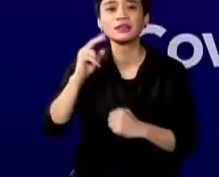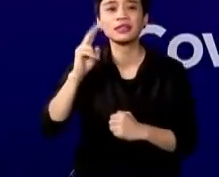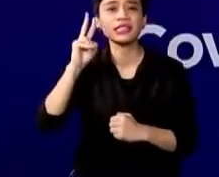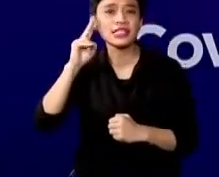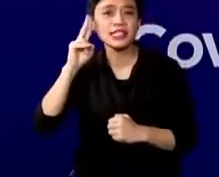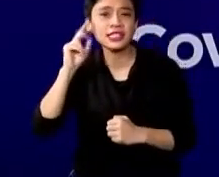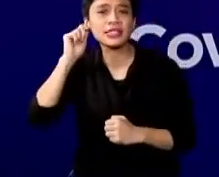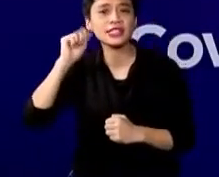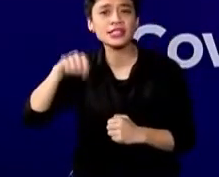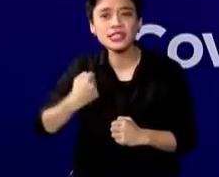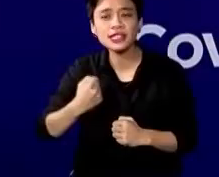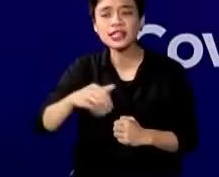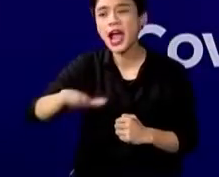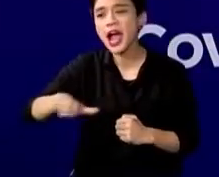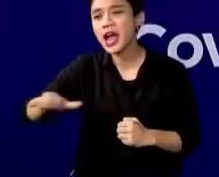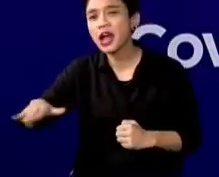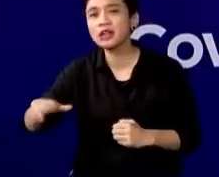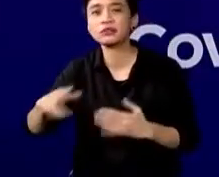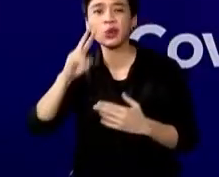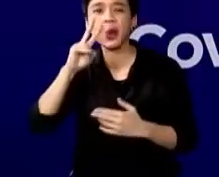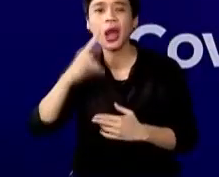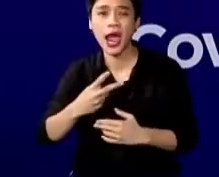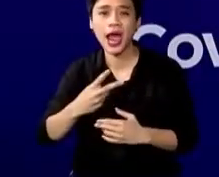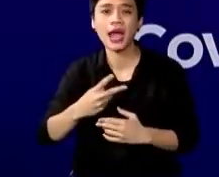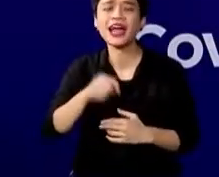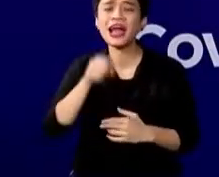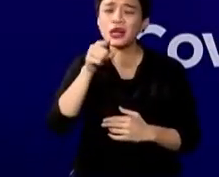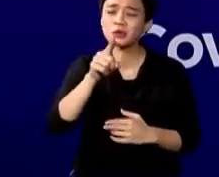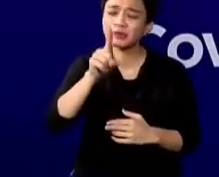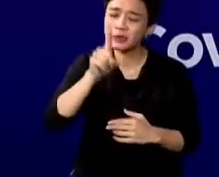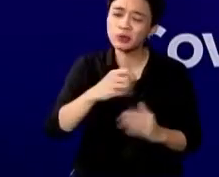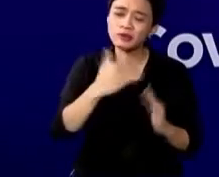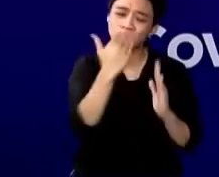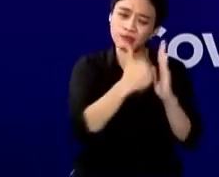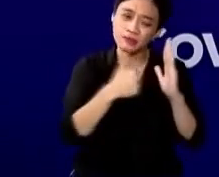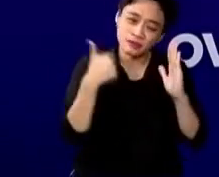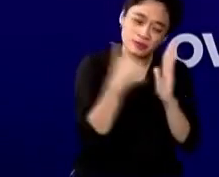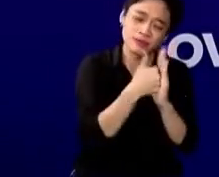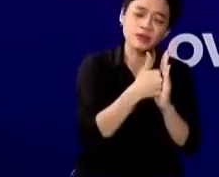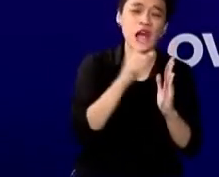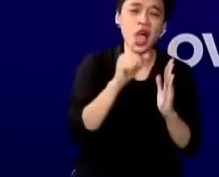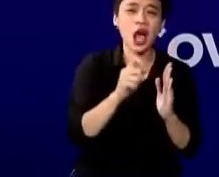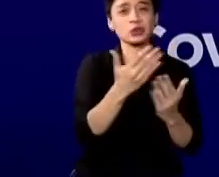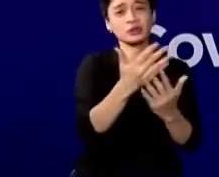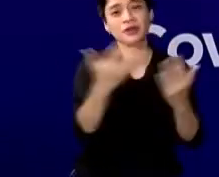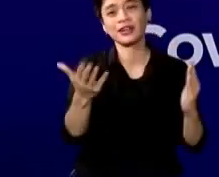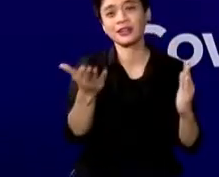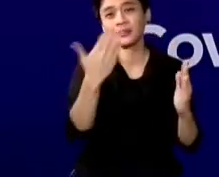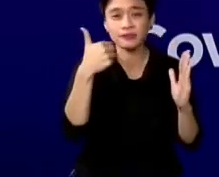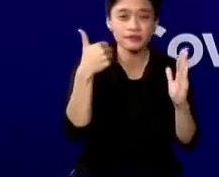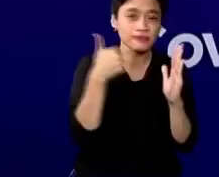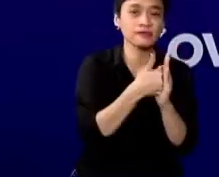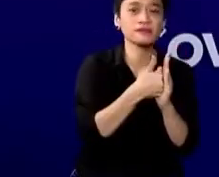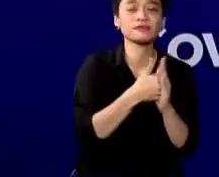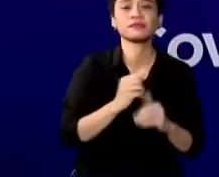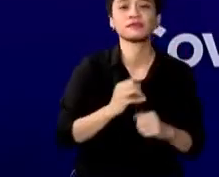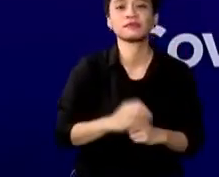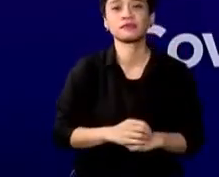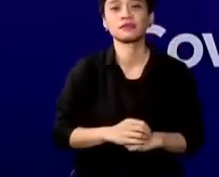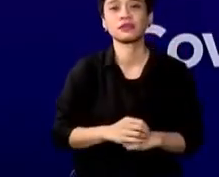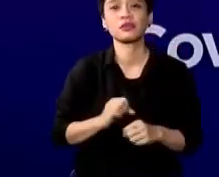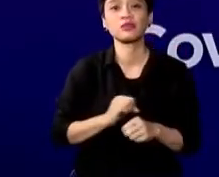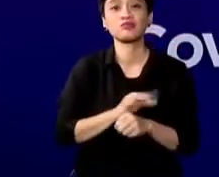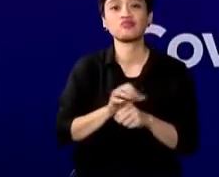saudara dan teman kita Inilah yang harus memang diterapkan di masyarakat satu-satunya yang bisa memutuskan